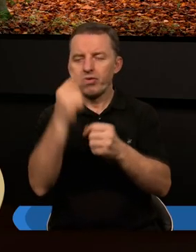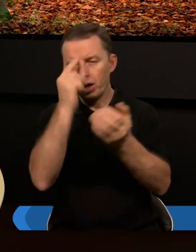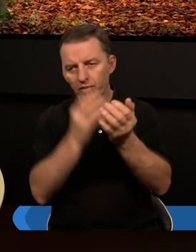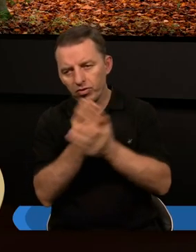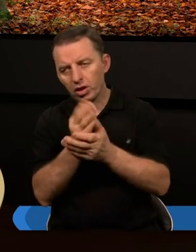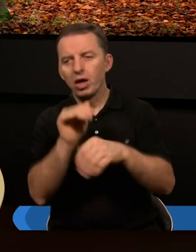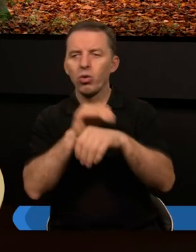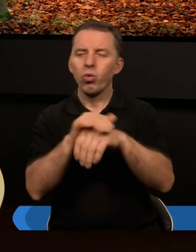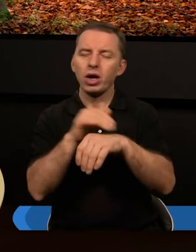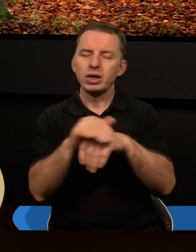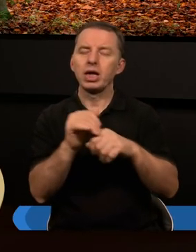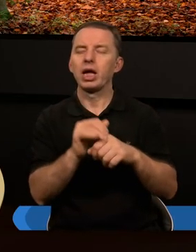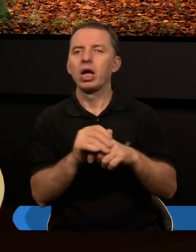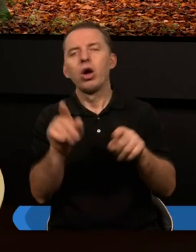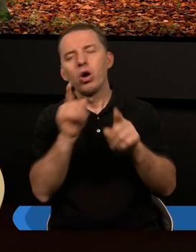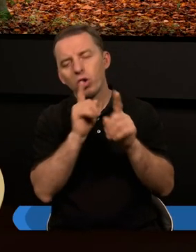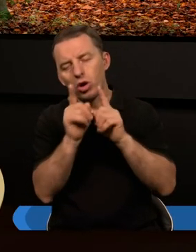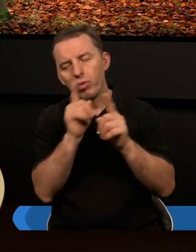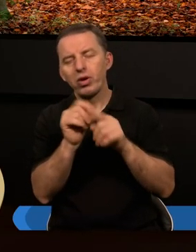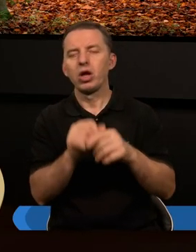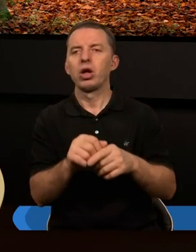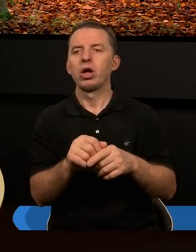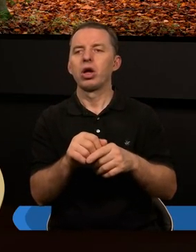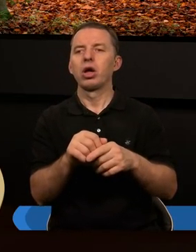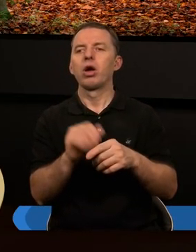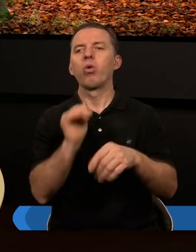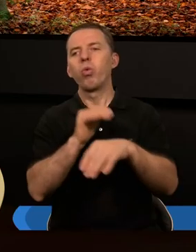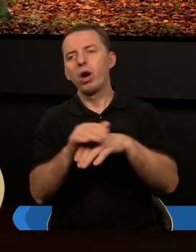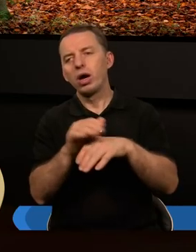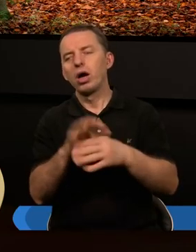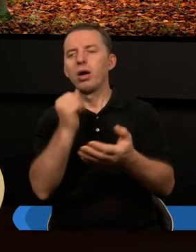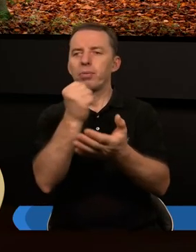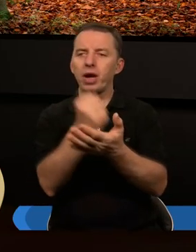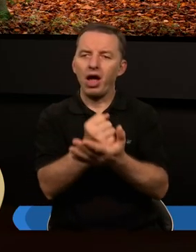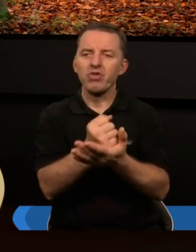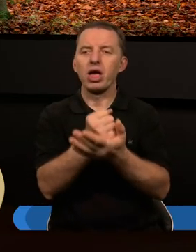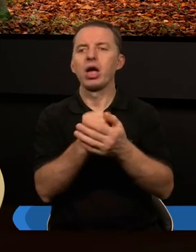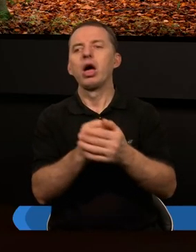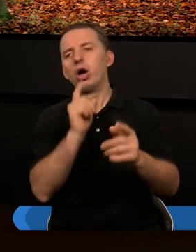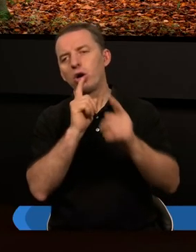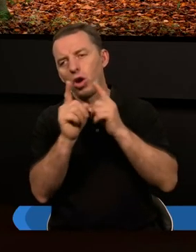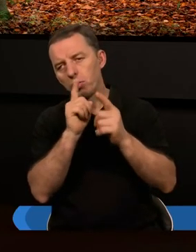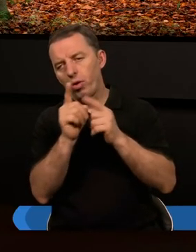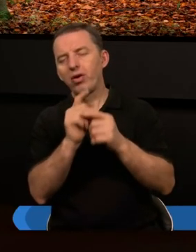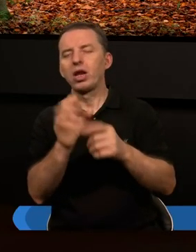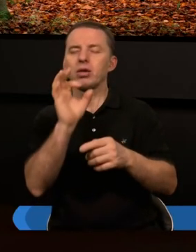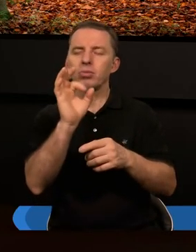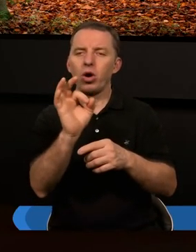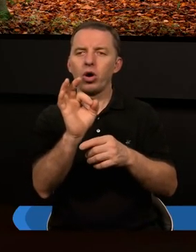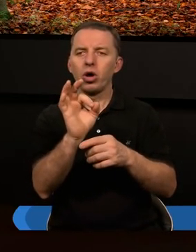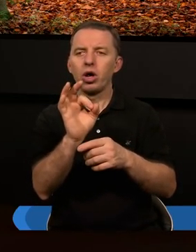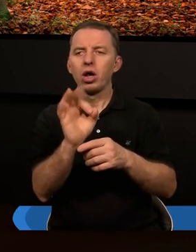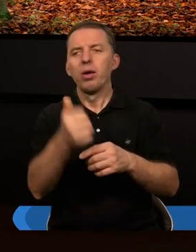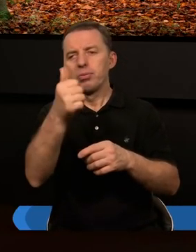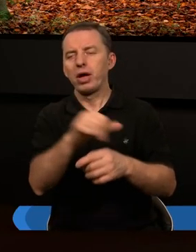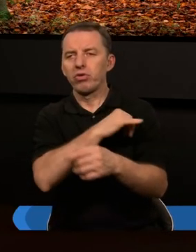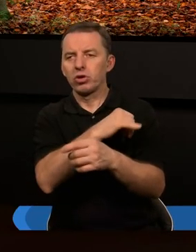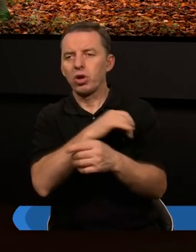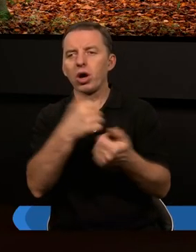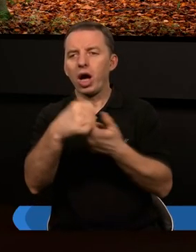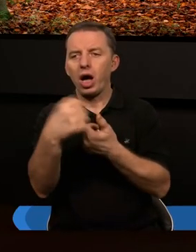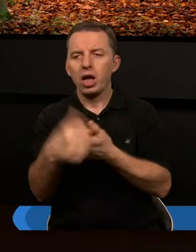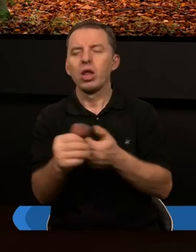wiary, z łaski. Rozmawialiśmy o łasce i prawie. Rozmawialiśmy o pierwszym grzechu